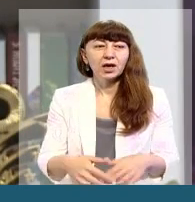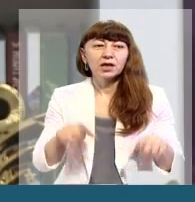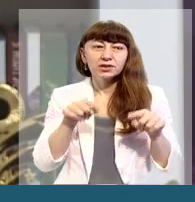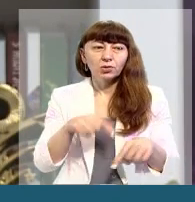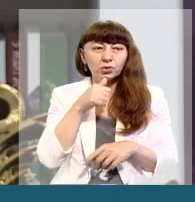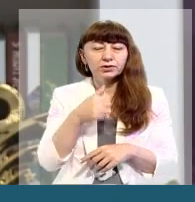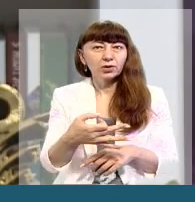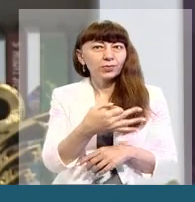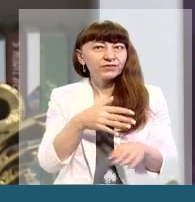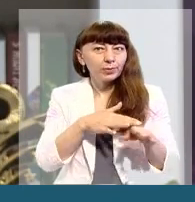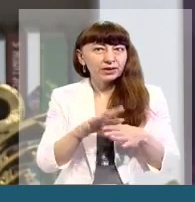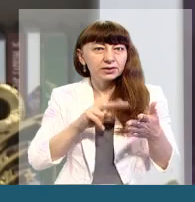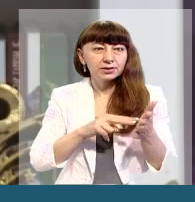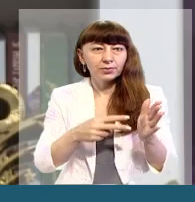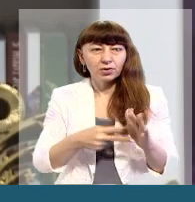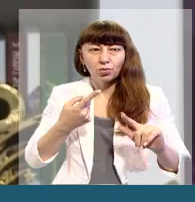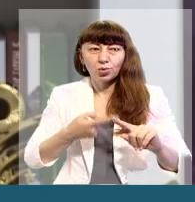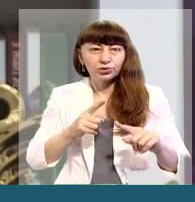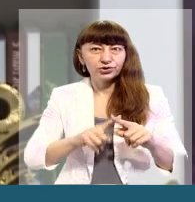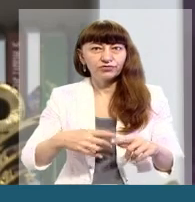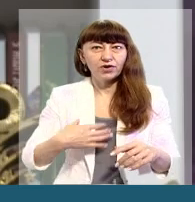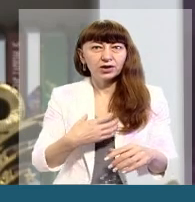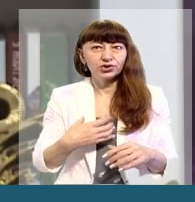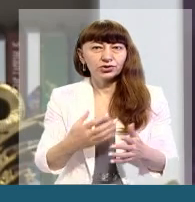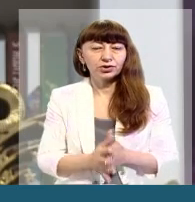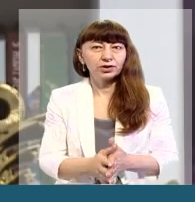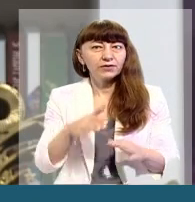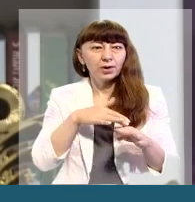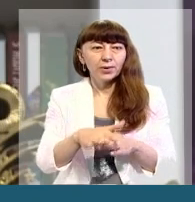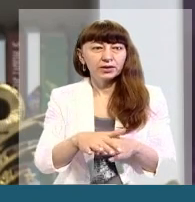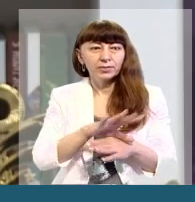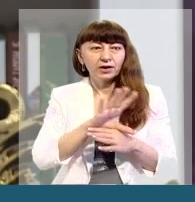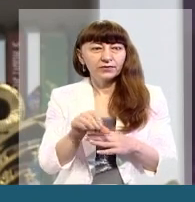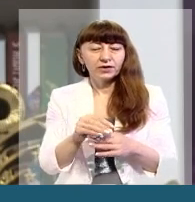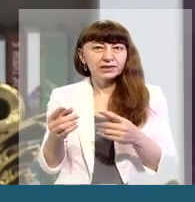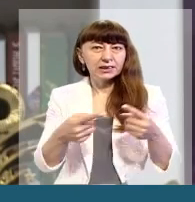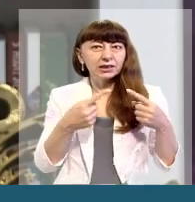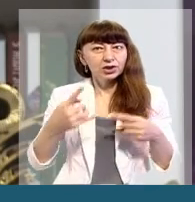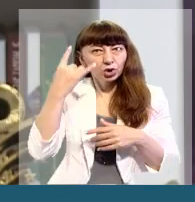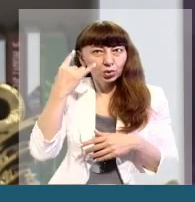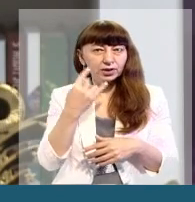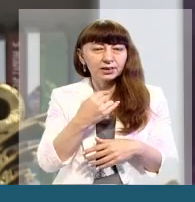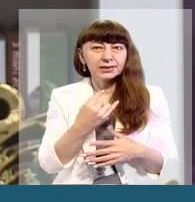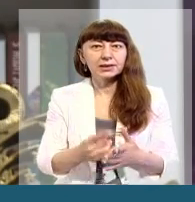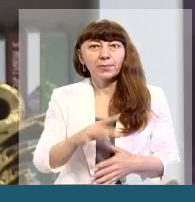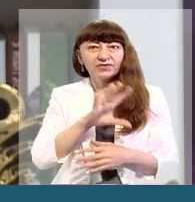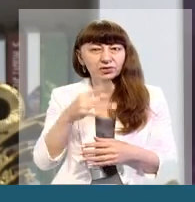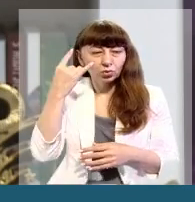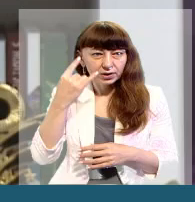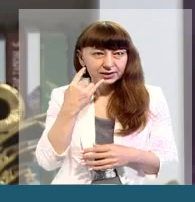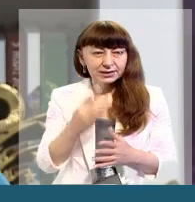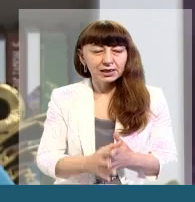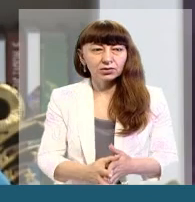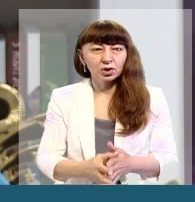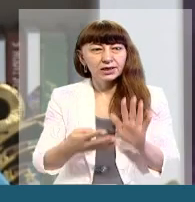регионе сейчас реализуется проект, очень важный. Этот проект реализуется вообще во всех регионах нашей области, по всему Казахстану.